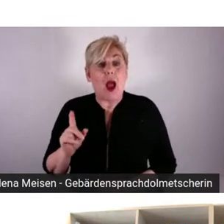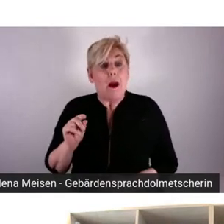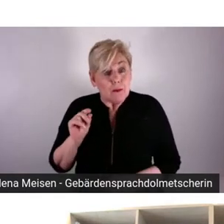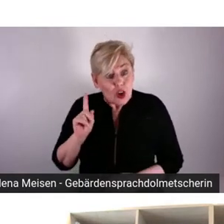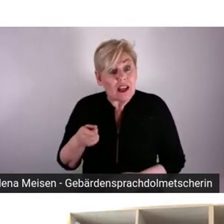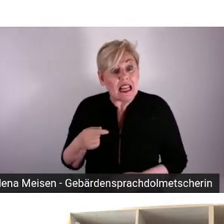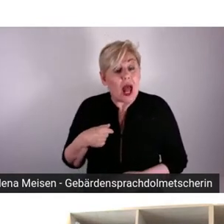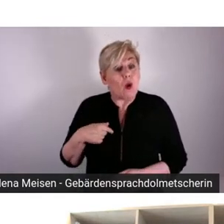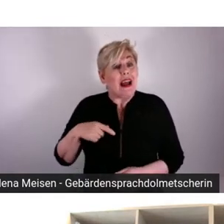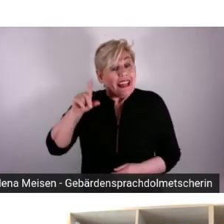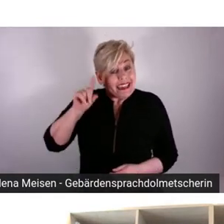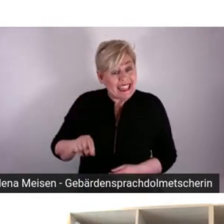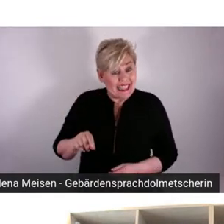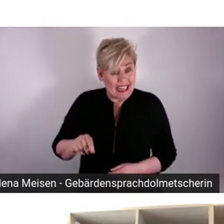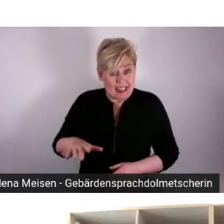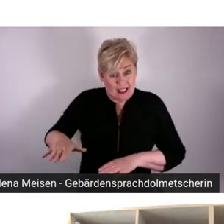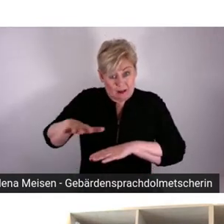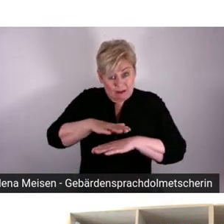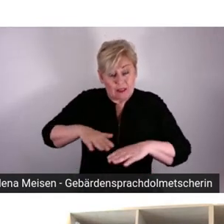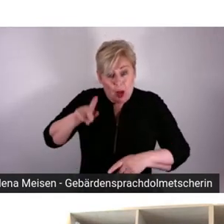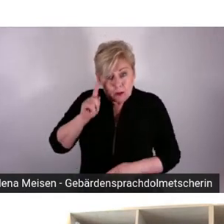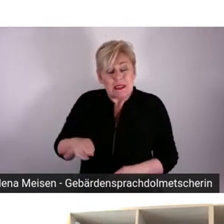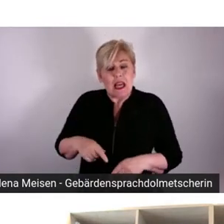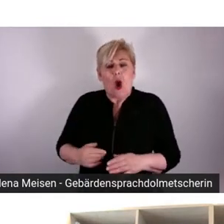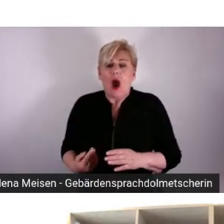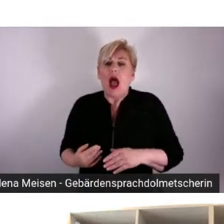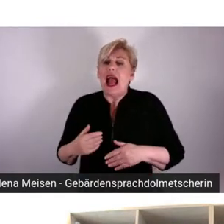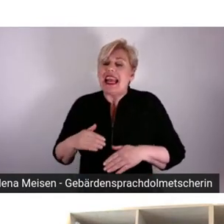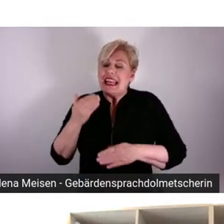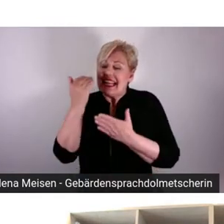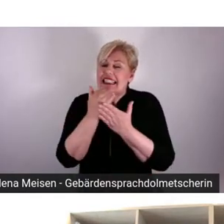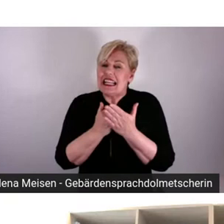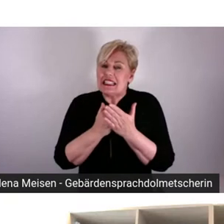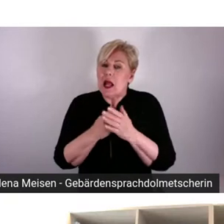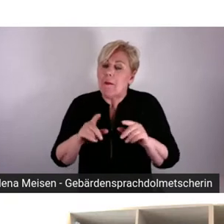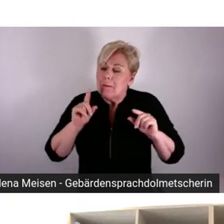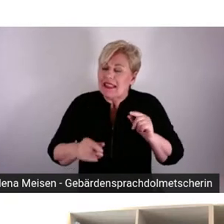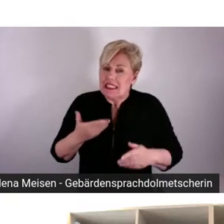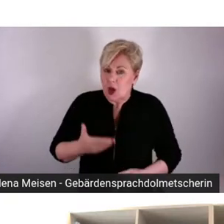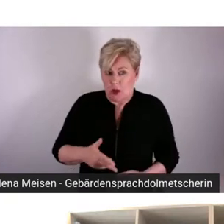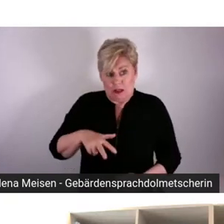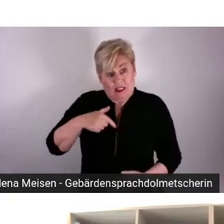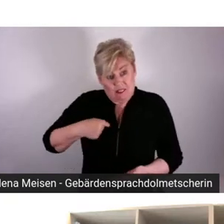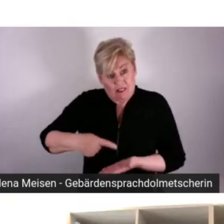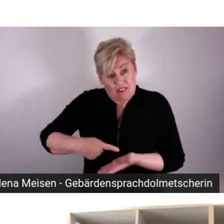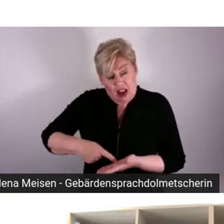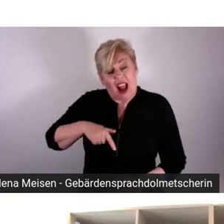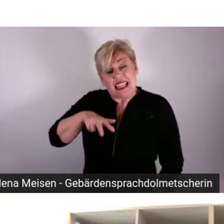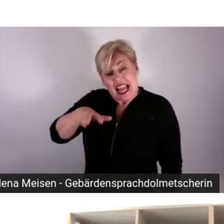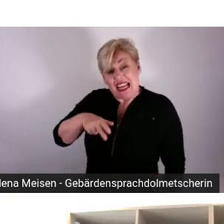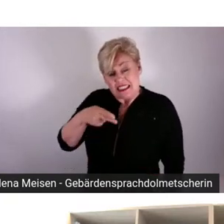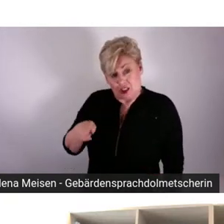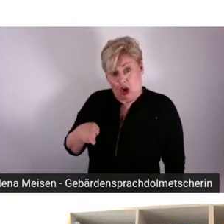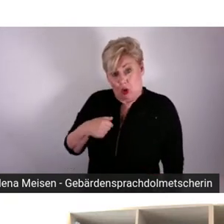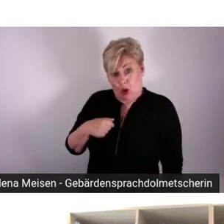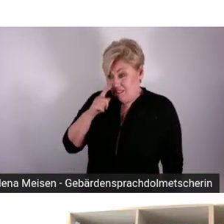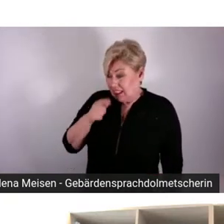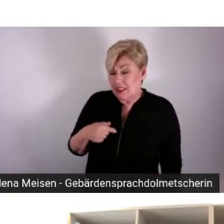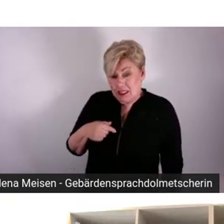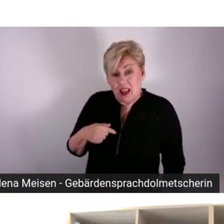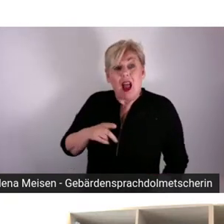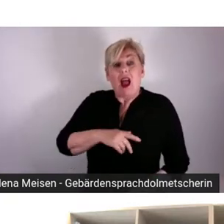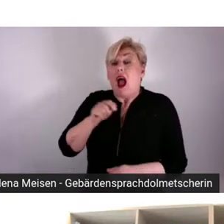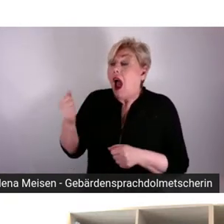Niedriglohnsektor vorgehen. Das heißt also Erhöhung des gesetzlichen Mindestlohns, wir fordern 13 Euro, damit eben nicht Menschen, die jeden Tag zur Arbeit gehen, am Ende